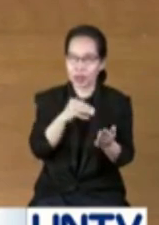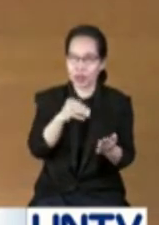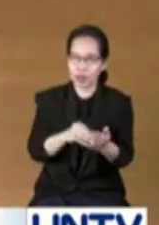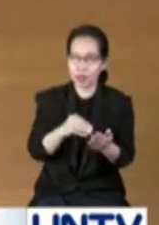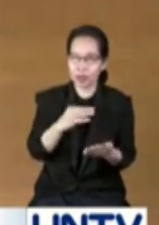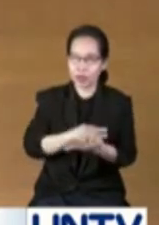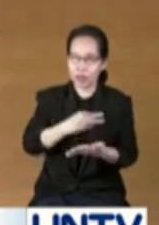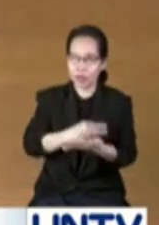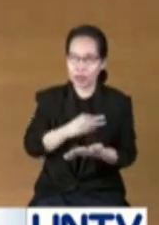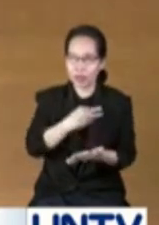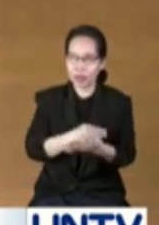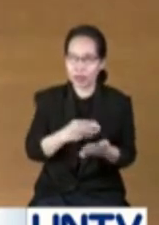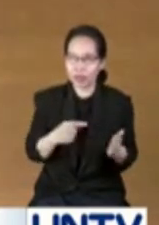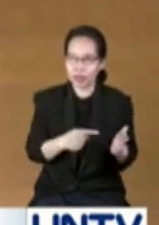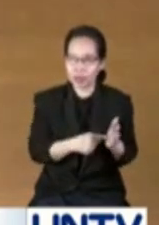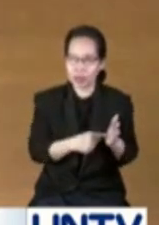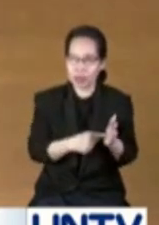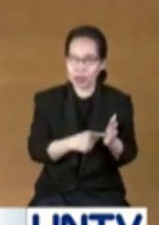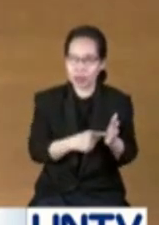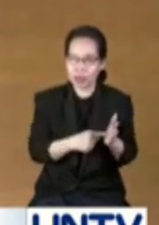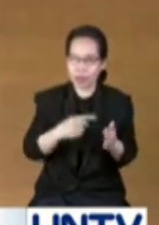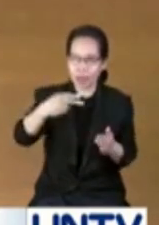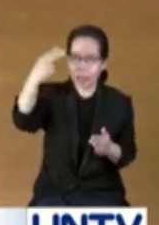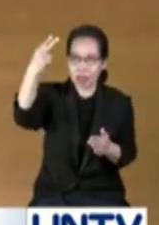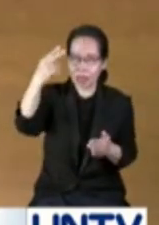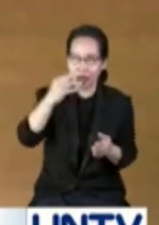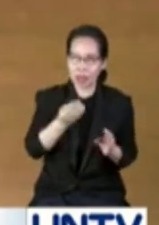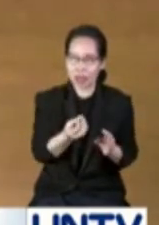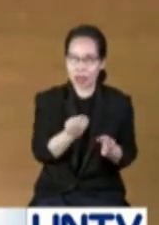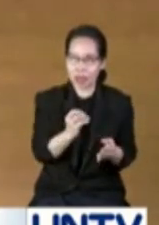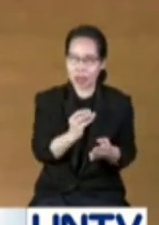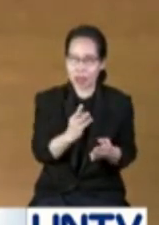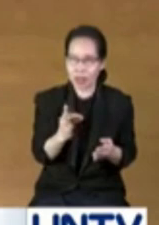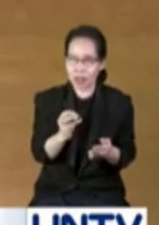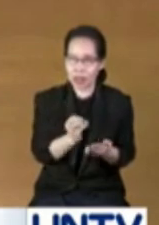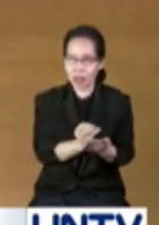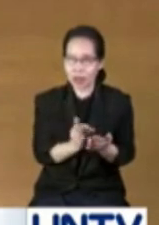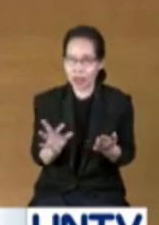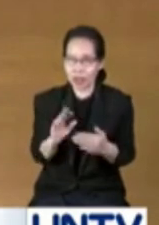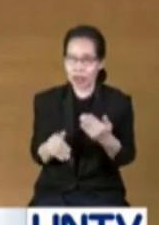Ito ang pinakamataas ng bilang sa buong kasaysayan ng Pag-ibig.